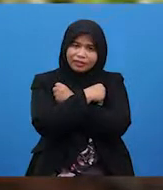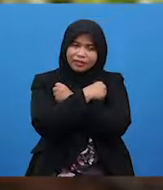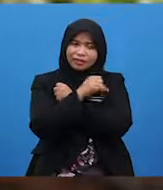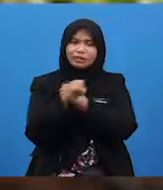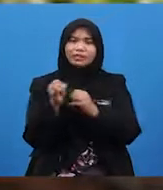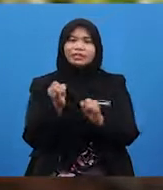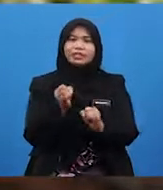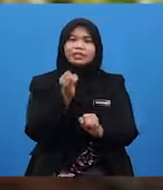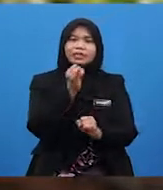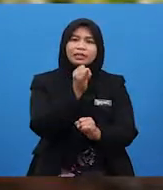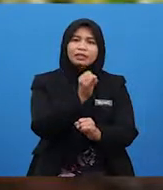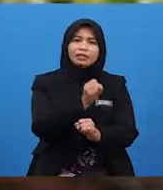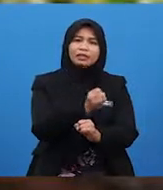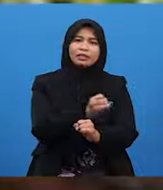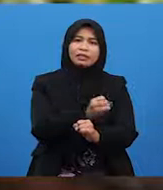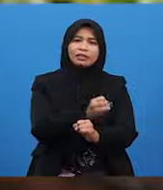jiran